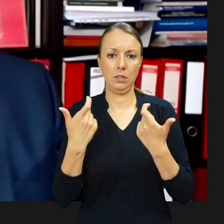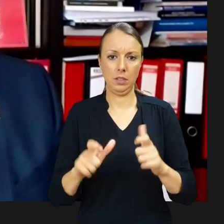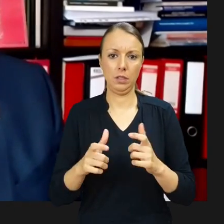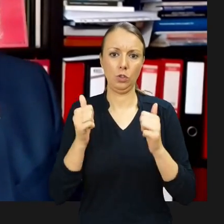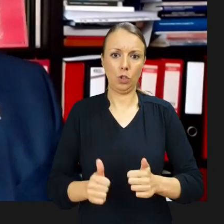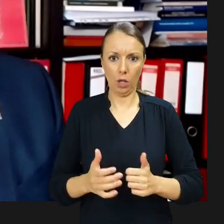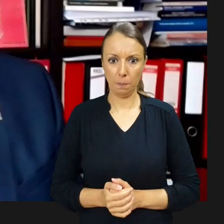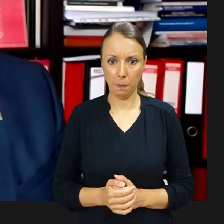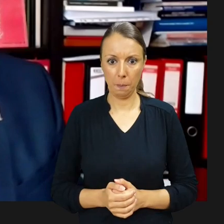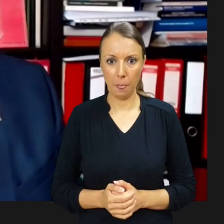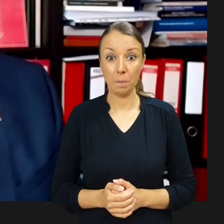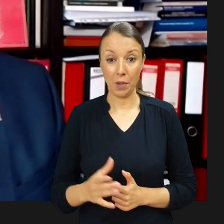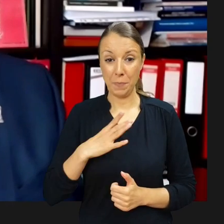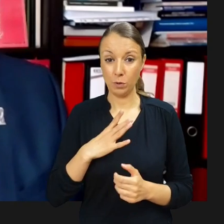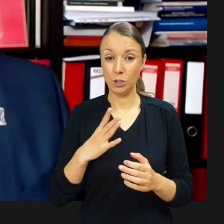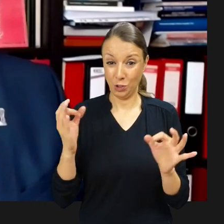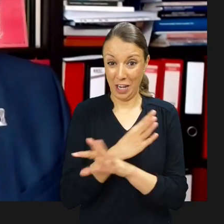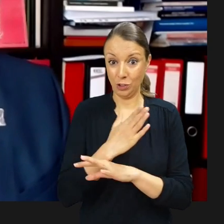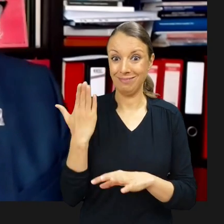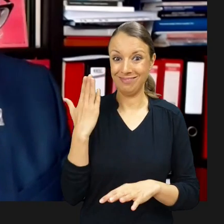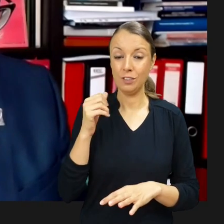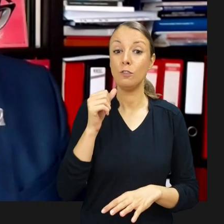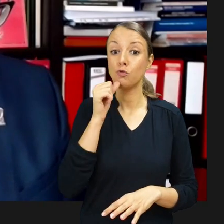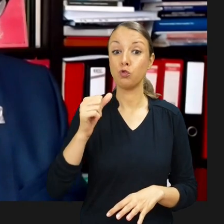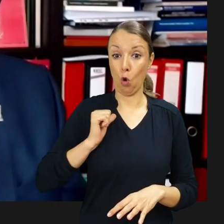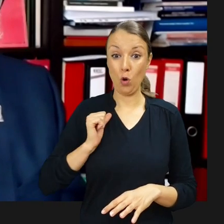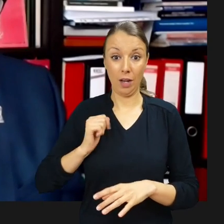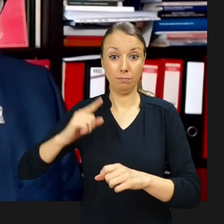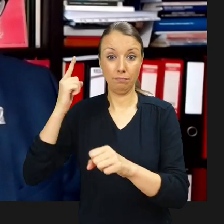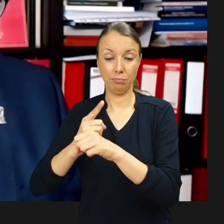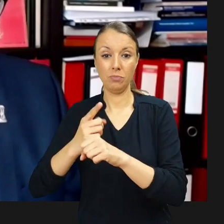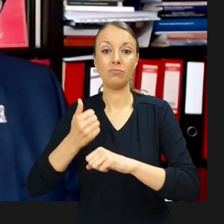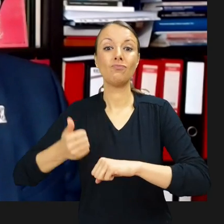świeżutki wyrok, czyli z wczoraj Naczelnego Sądu Administracyjnego, tak?